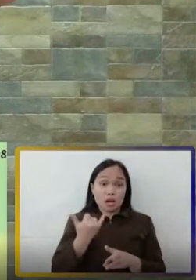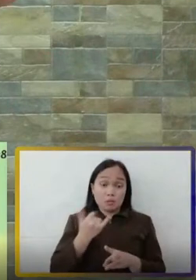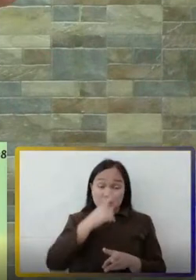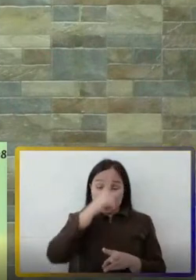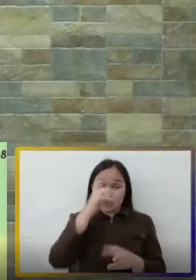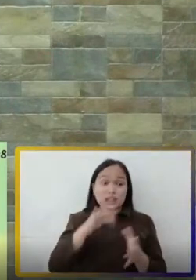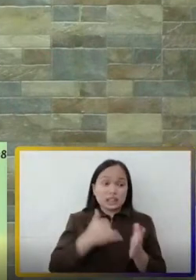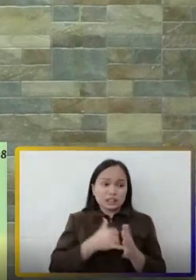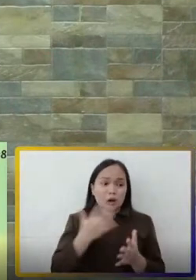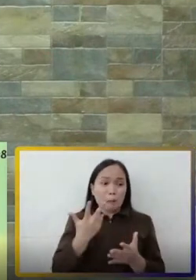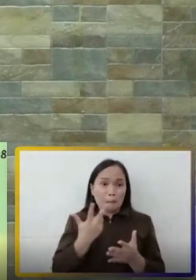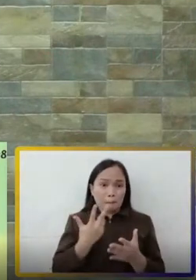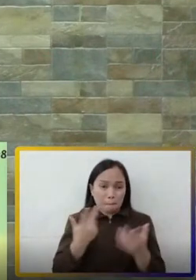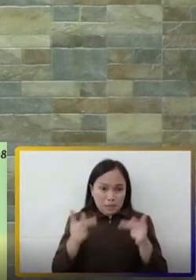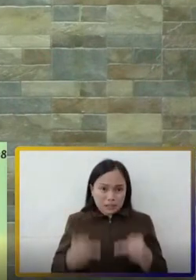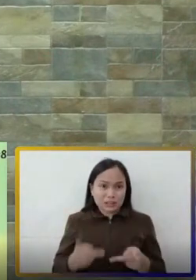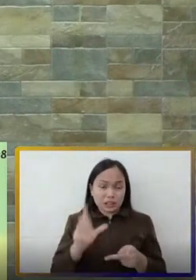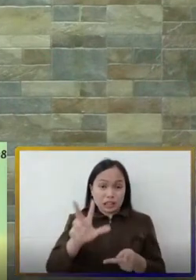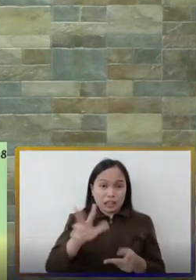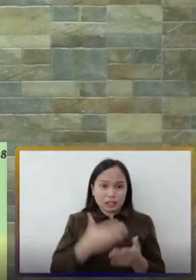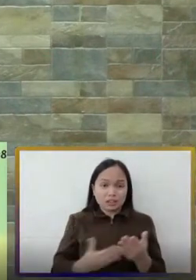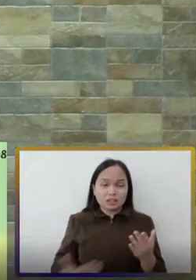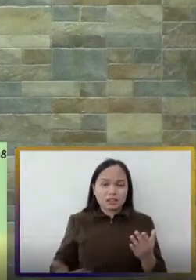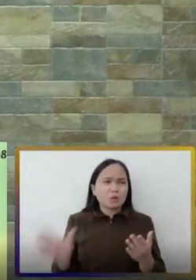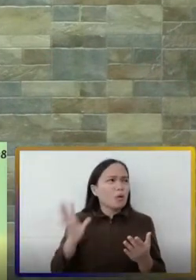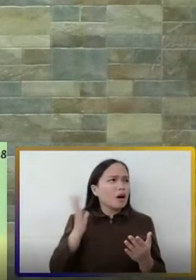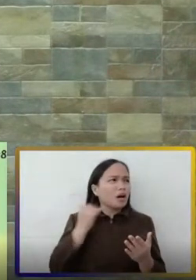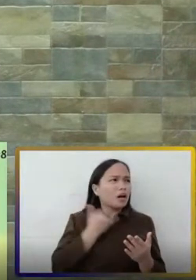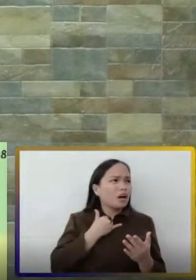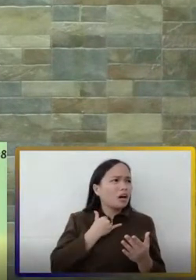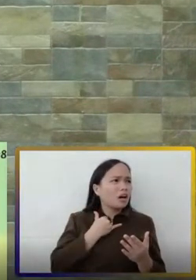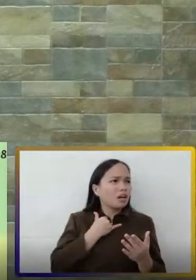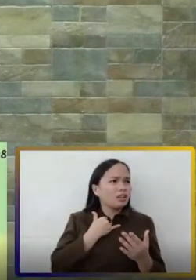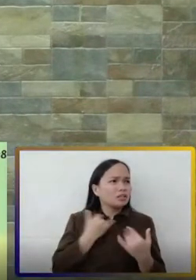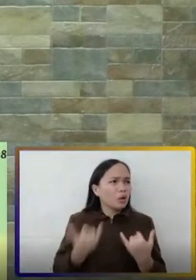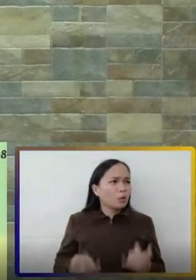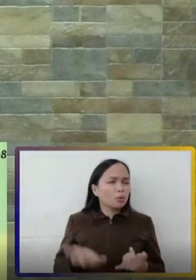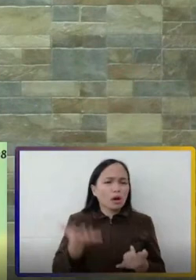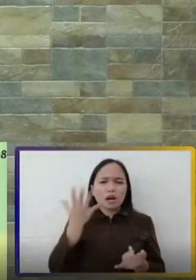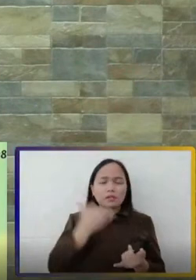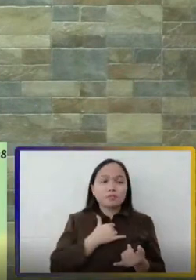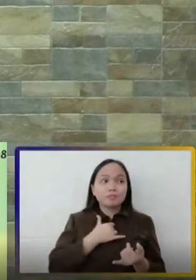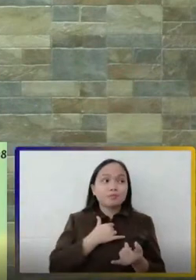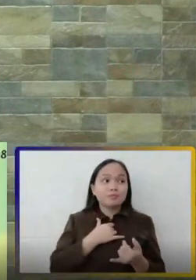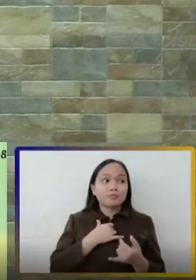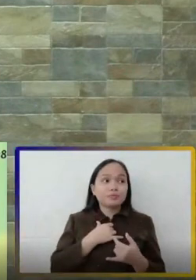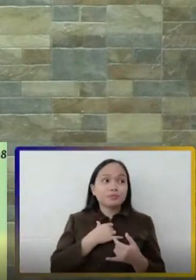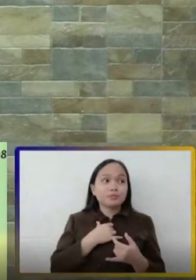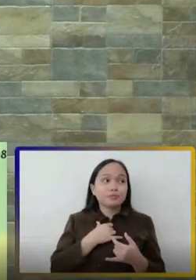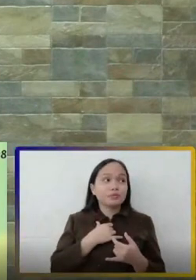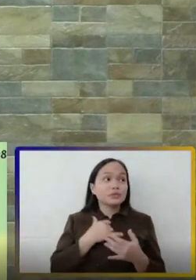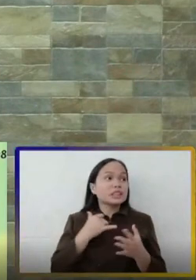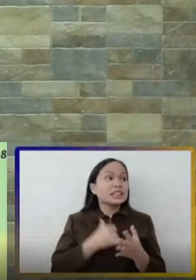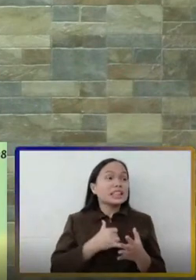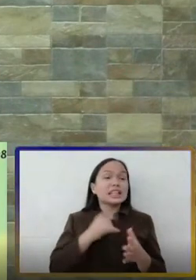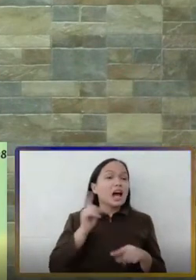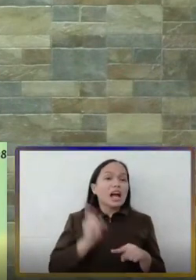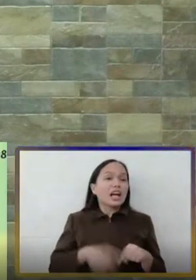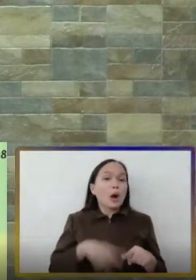All right? Now, ngayon, kapatid, bakit? Okay? Now, hindi po yan nagpi-please sa